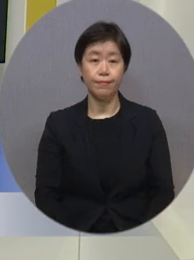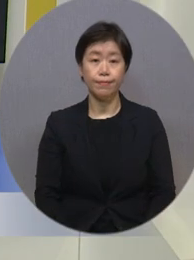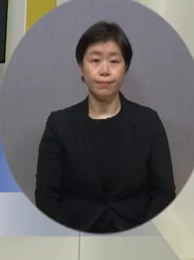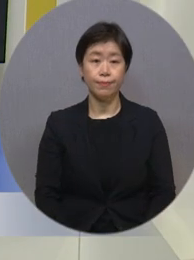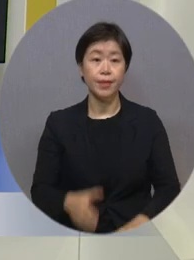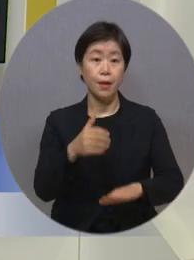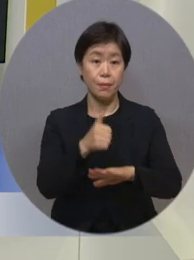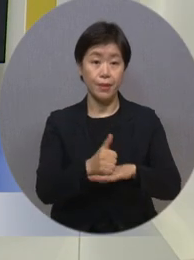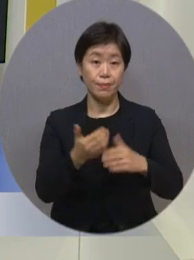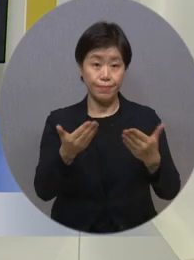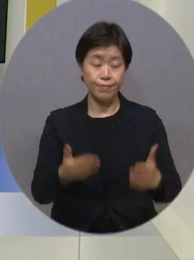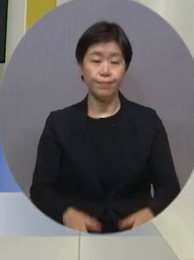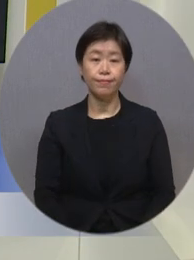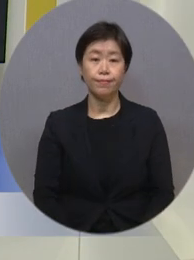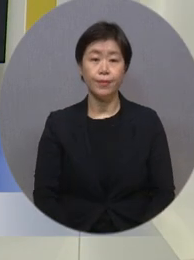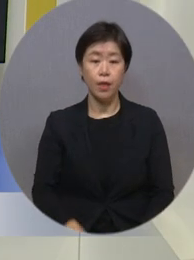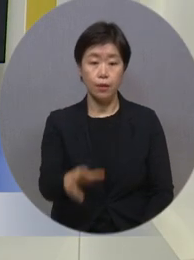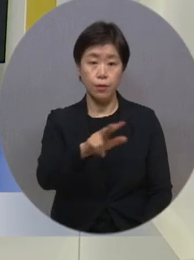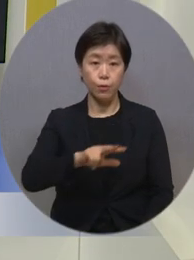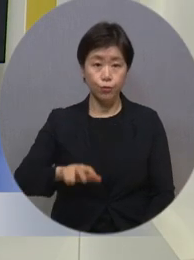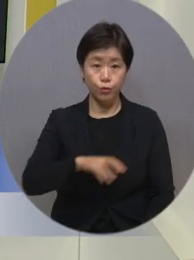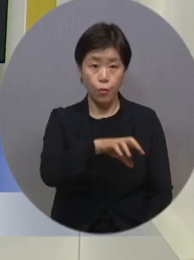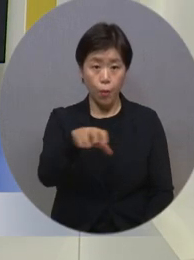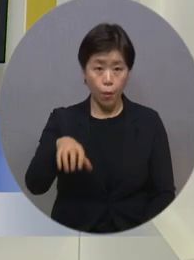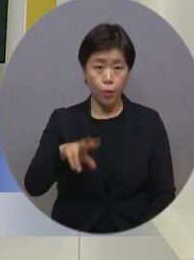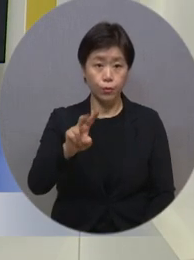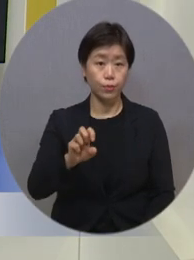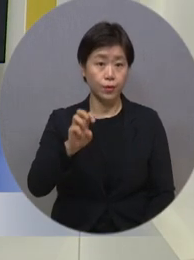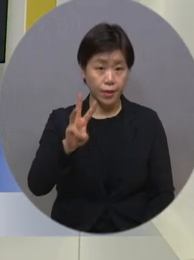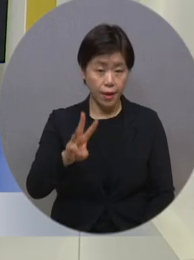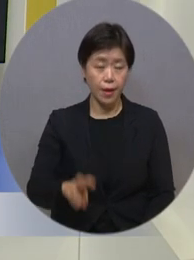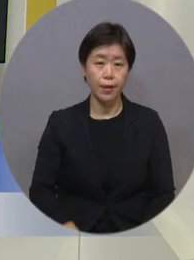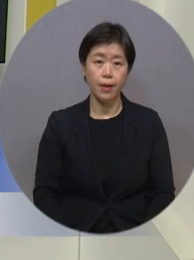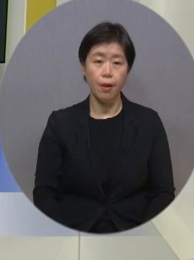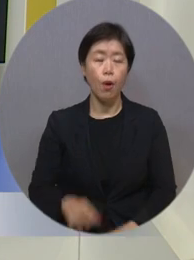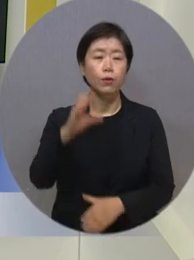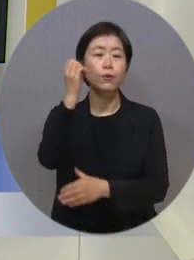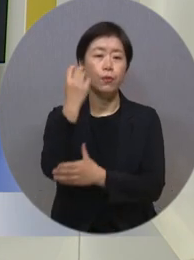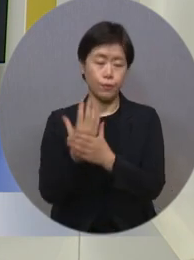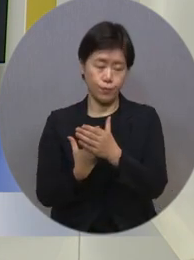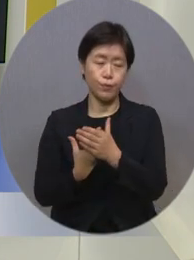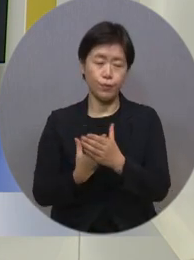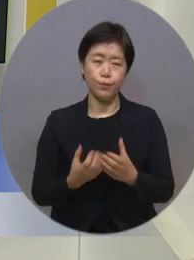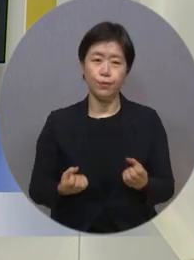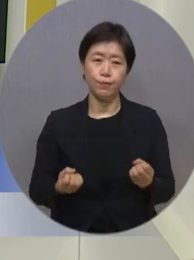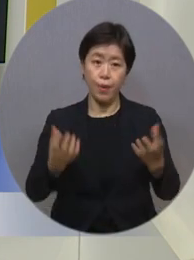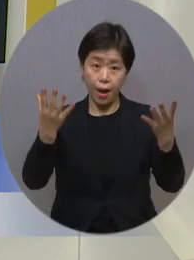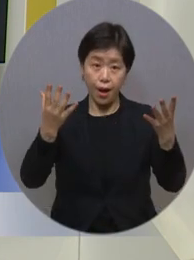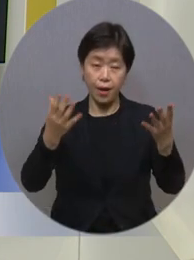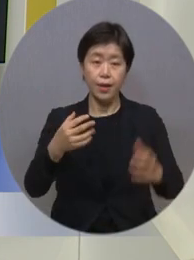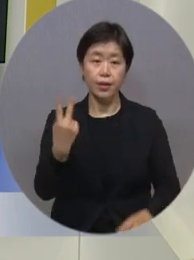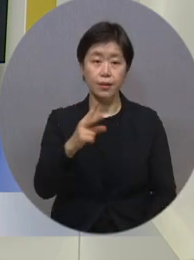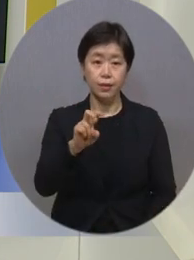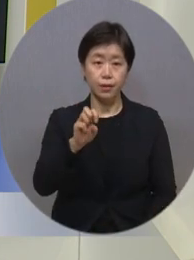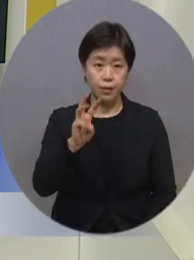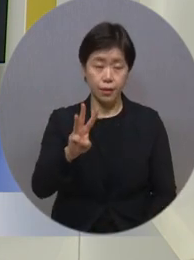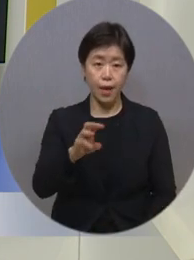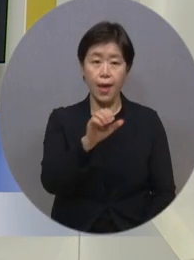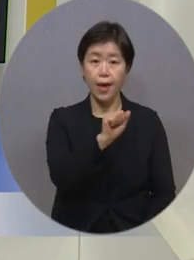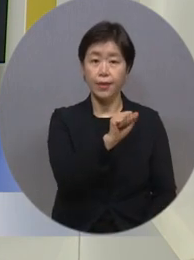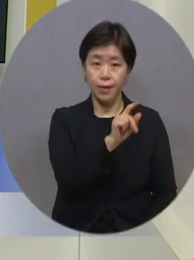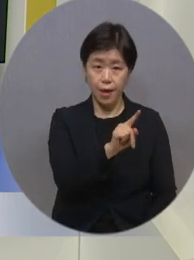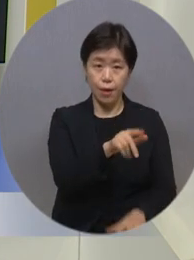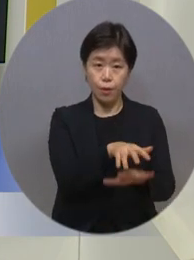마지막 소식입니다 전국의 23개의 발달장애인 농구팀들이 참여하는 2023 sk텔레콤